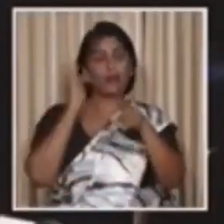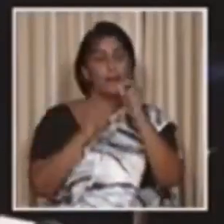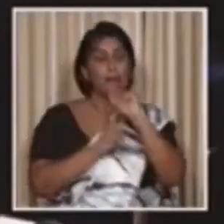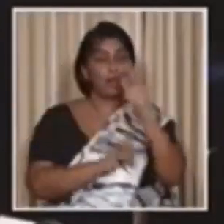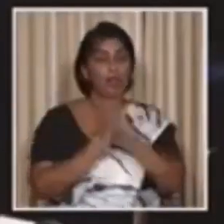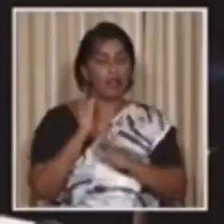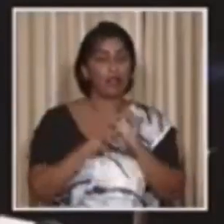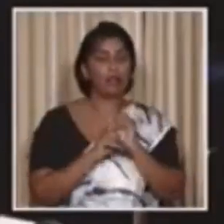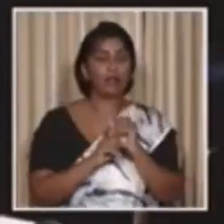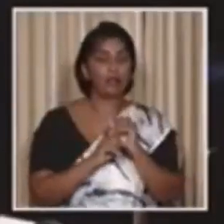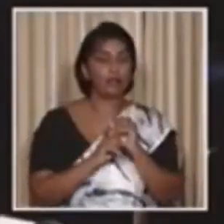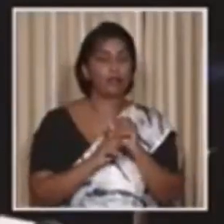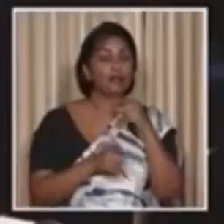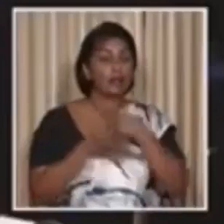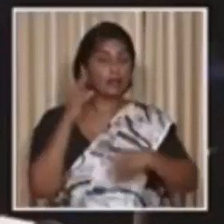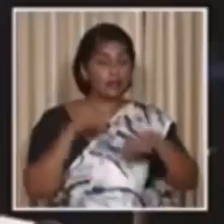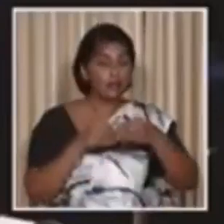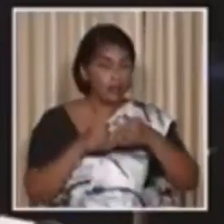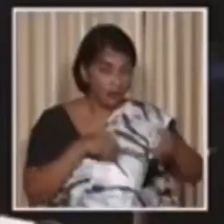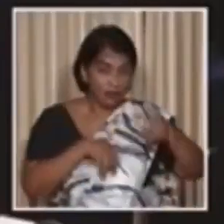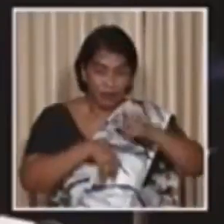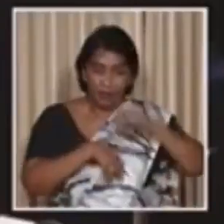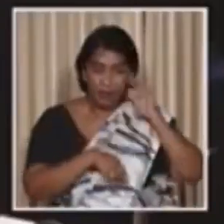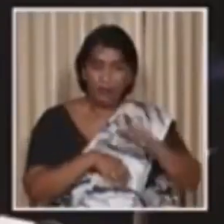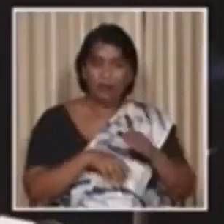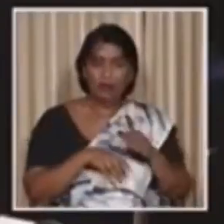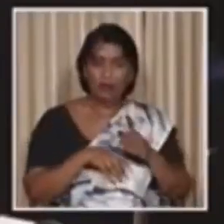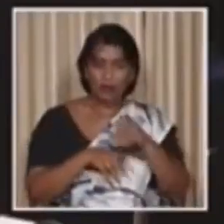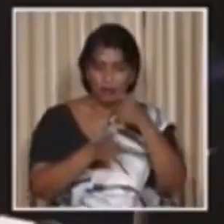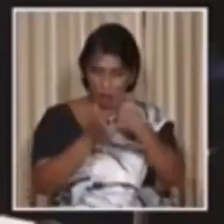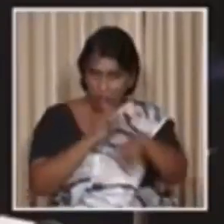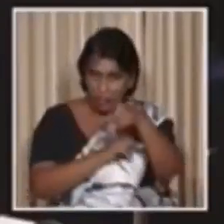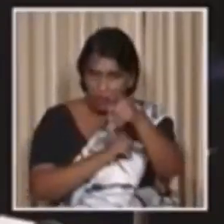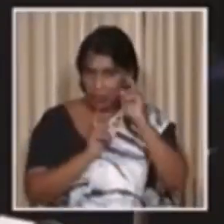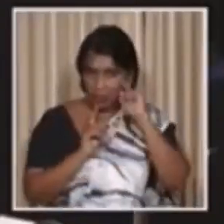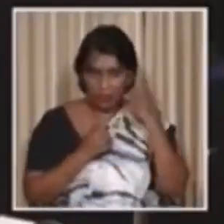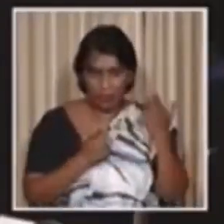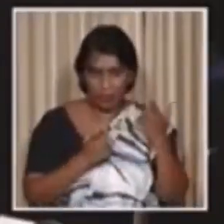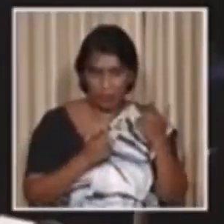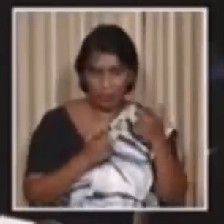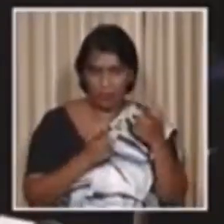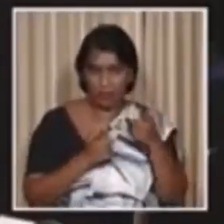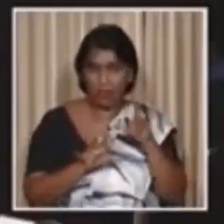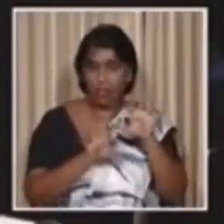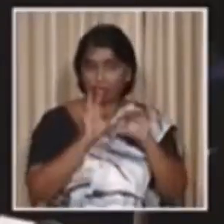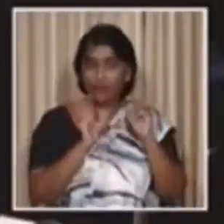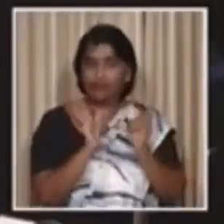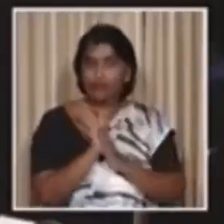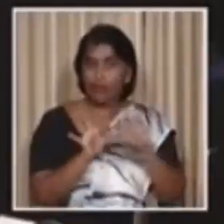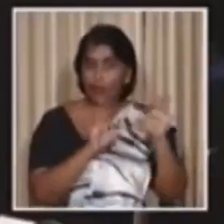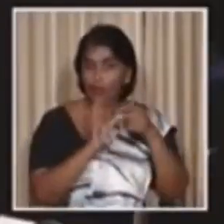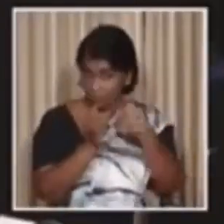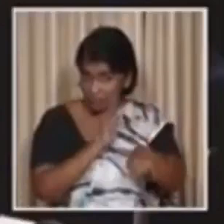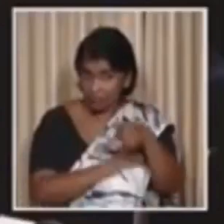මන්ත්‍රීවරු 14 දෙනෙක් මේ ඡන්දය තියෙන වෙලාවේ වජිර ඔය අසංග රැද්දන්නේ. අර තේරින් කාර සභාව කොන කියන